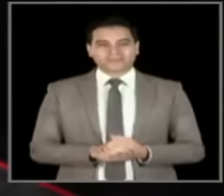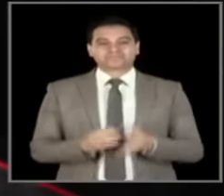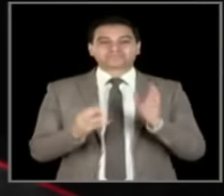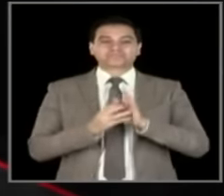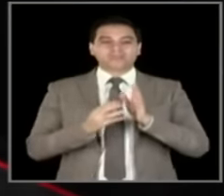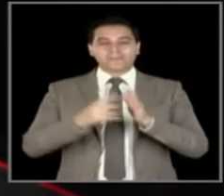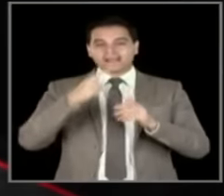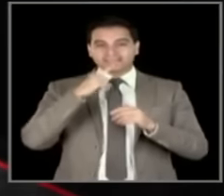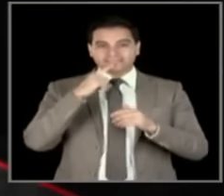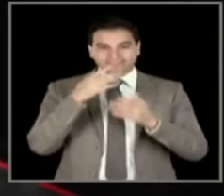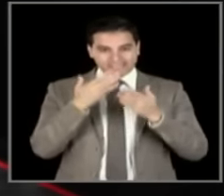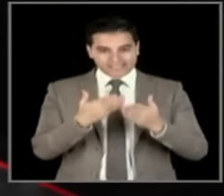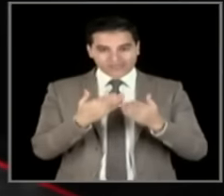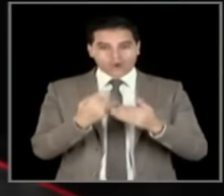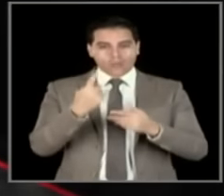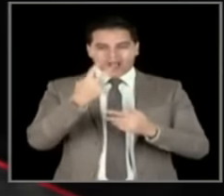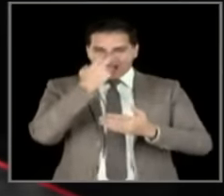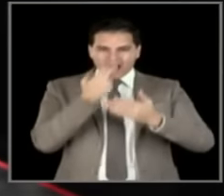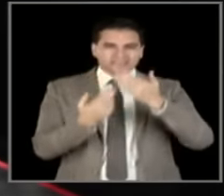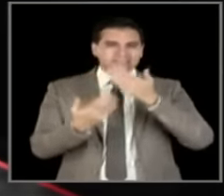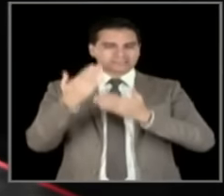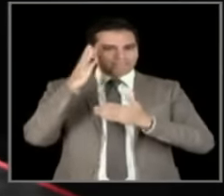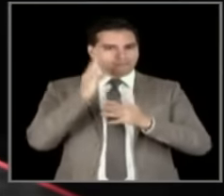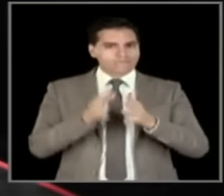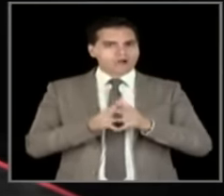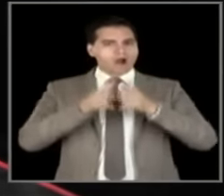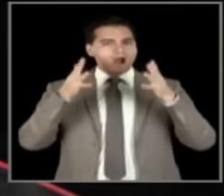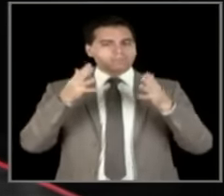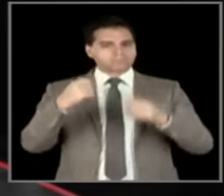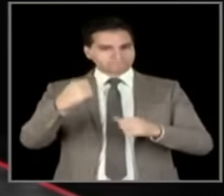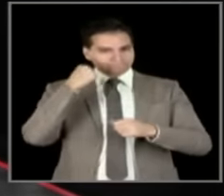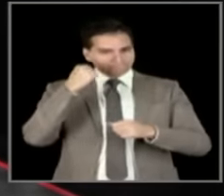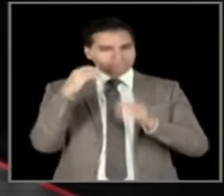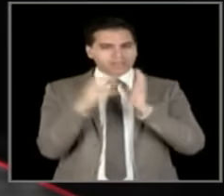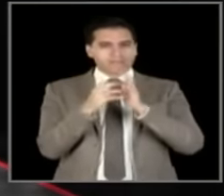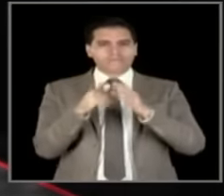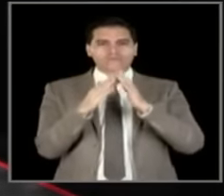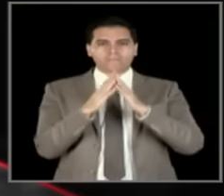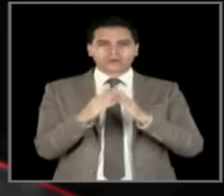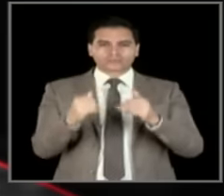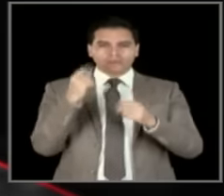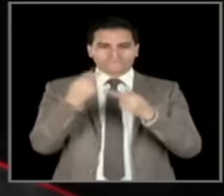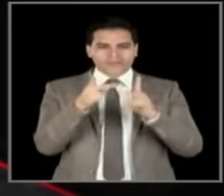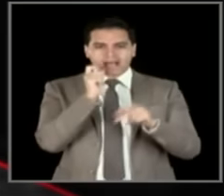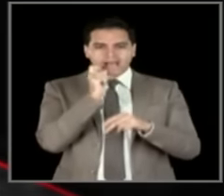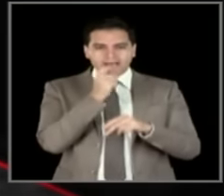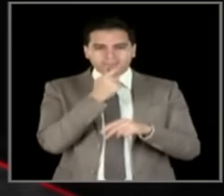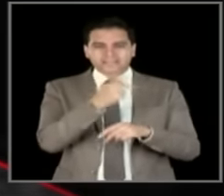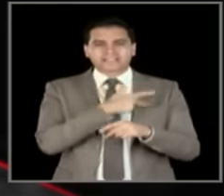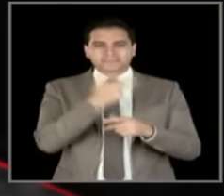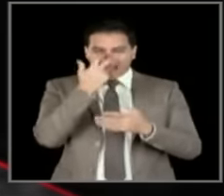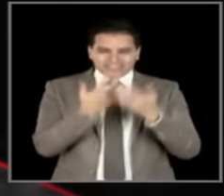جامعة الإسكندرية واحدة من كبريات الجامعات المصرية والعربية، تأسست رسمياً باسم